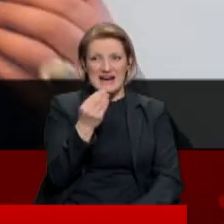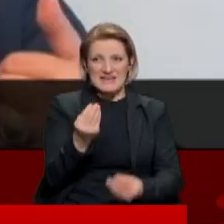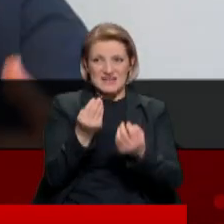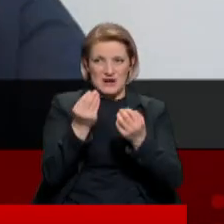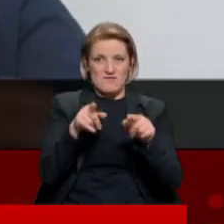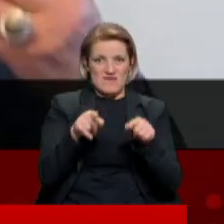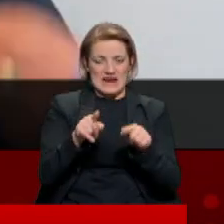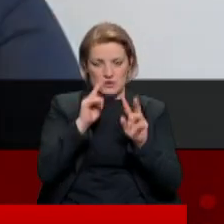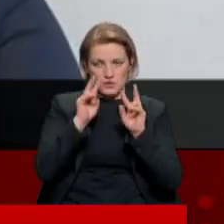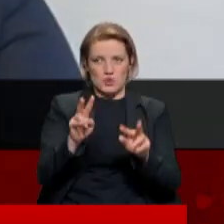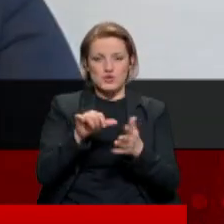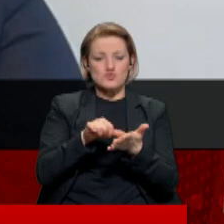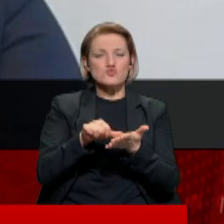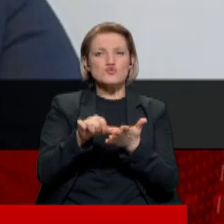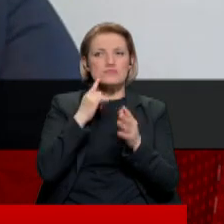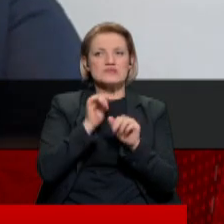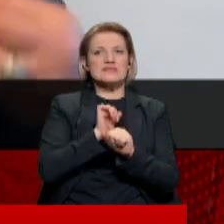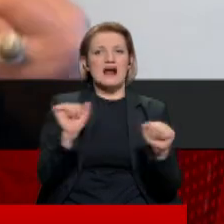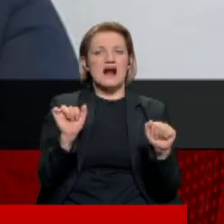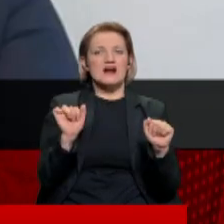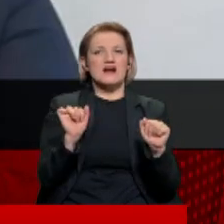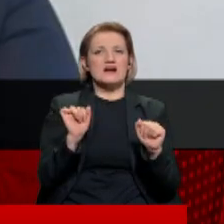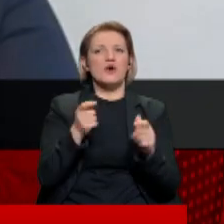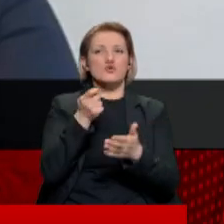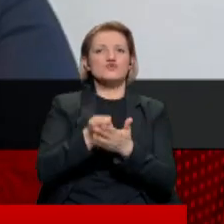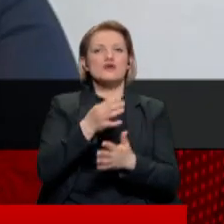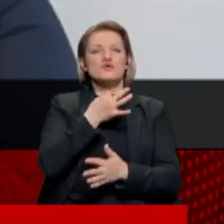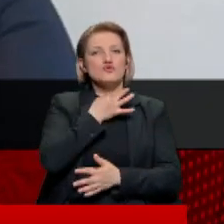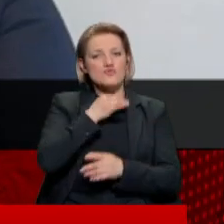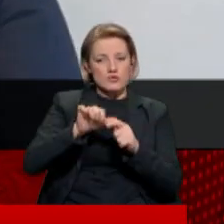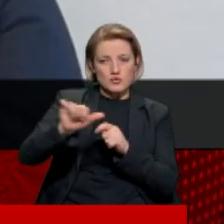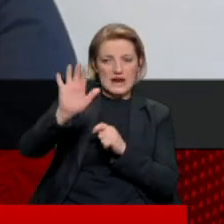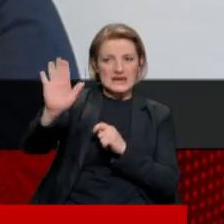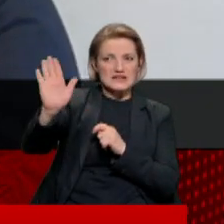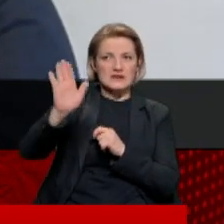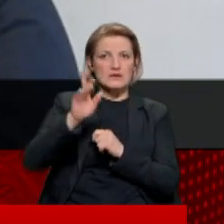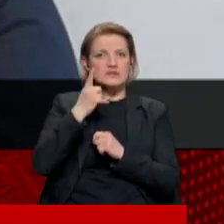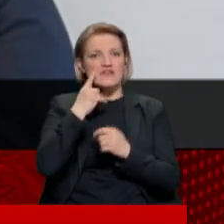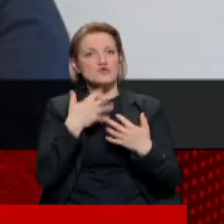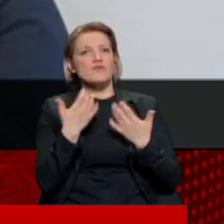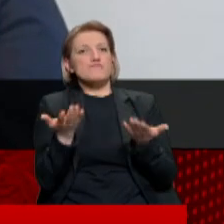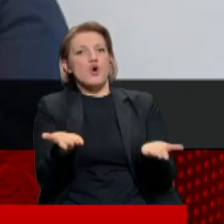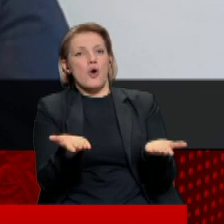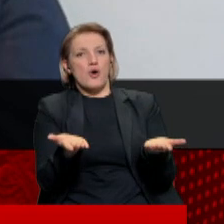siz burada gördüğünüz tüm zararları karşılayacak. Lütfen uzaklaşın diyorum. E devlete güven yok ki.